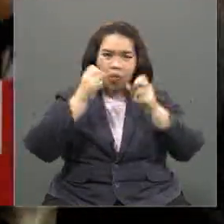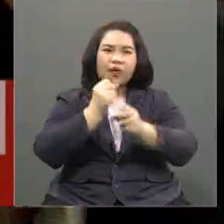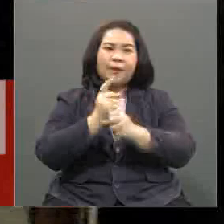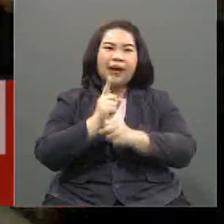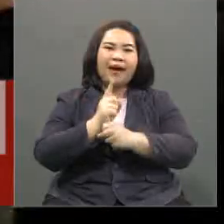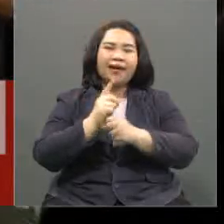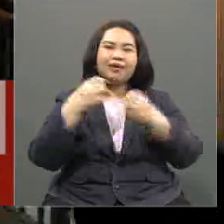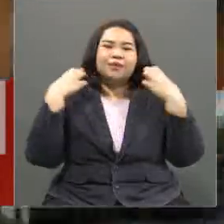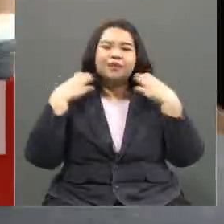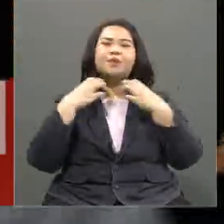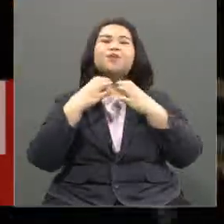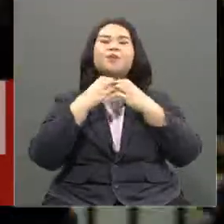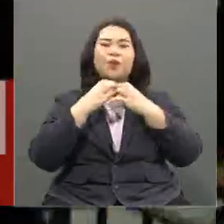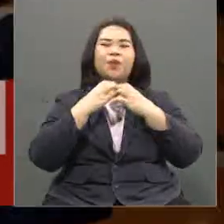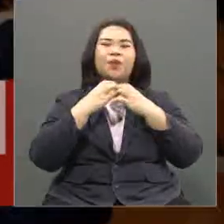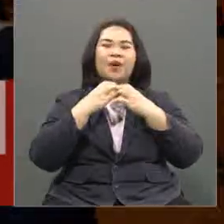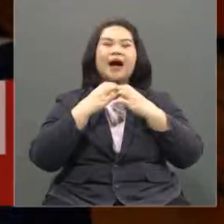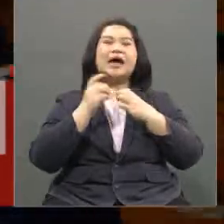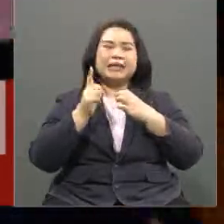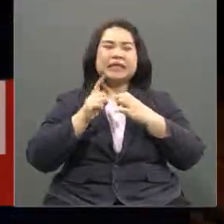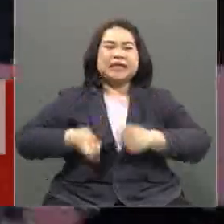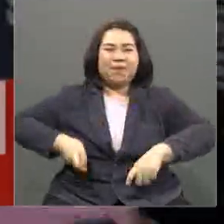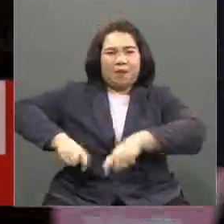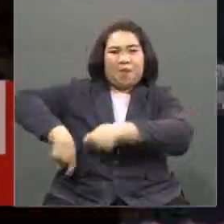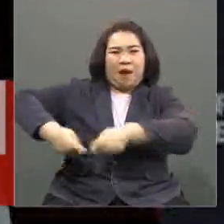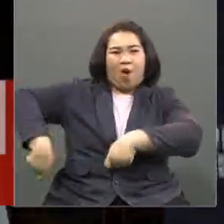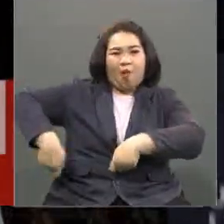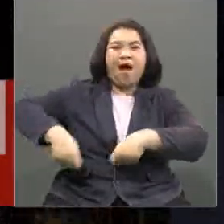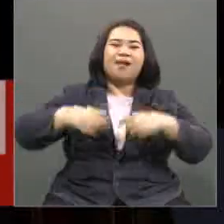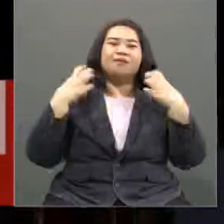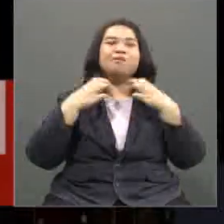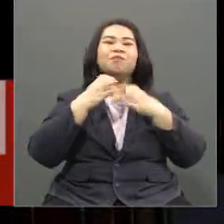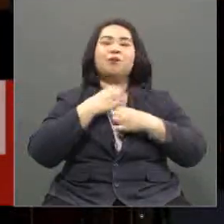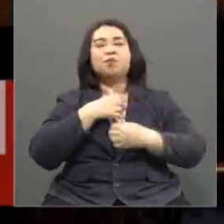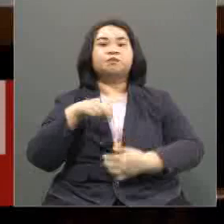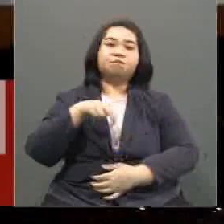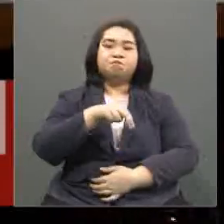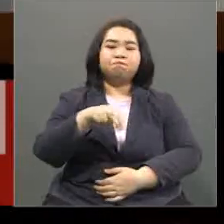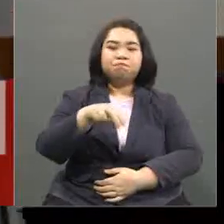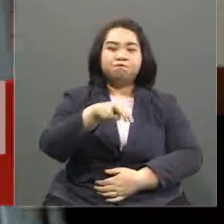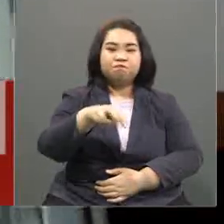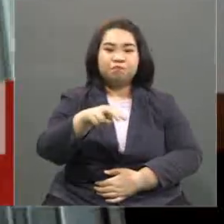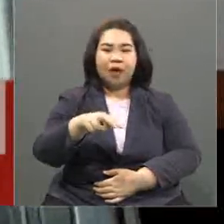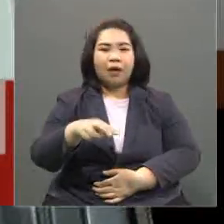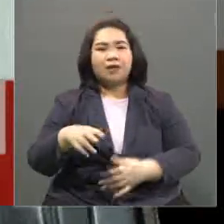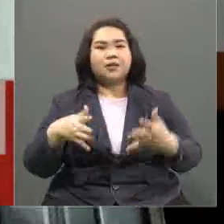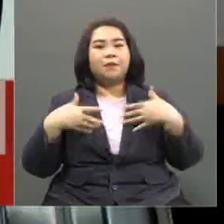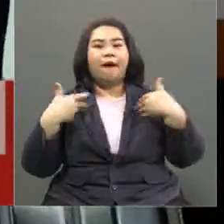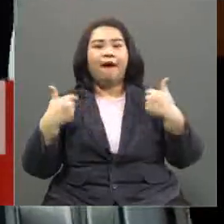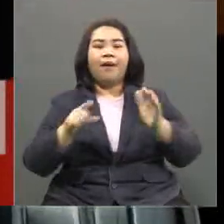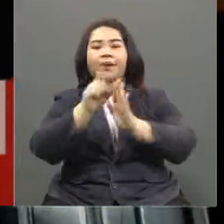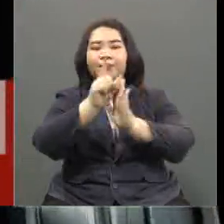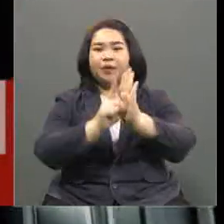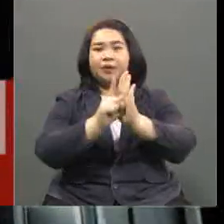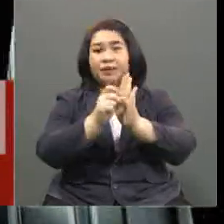อไทยสไตล์ผ้าขาวม้านะคะระหว่างที่ท่านเองก็เดินชมที่เมืองเมลเบิร์นท่ามกลางอากาศเนี่ยสบายสบายนะ15